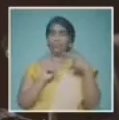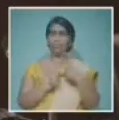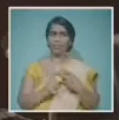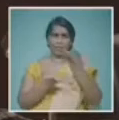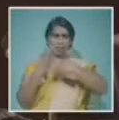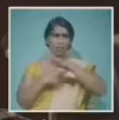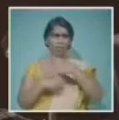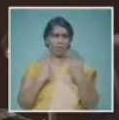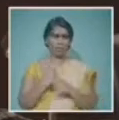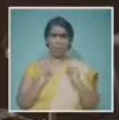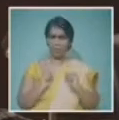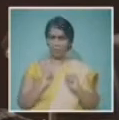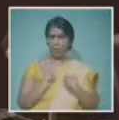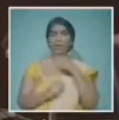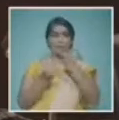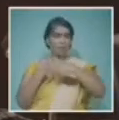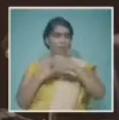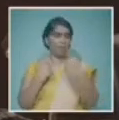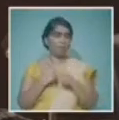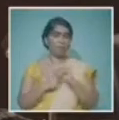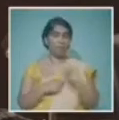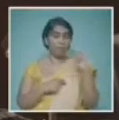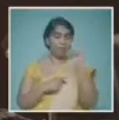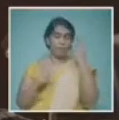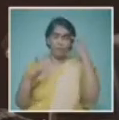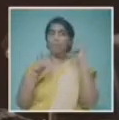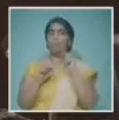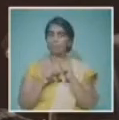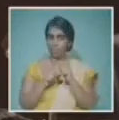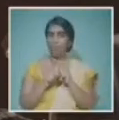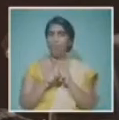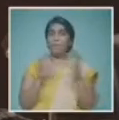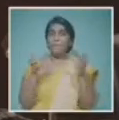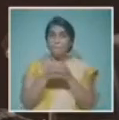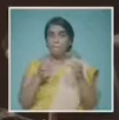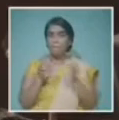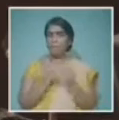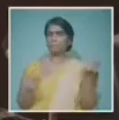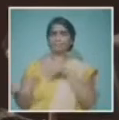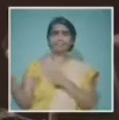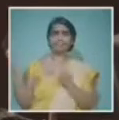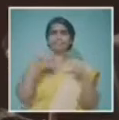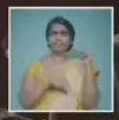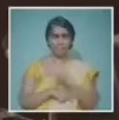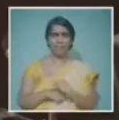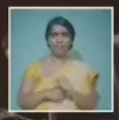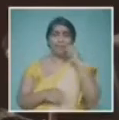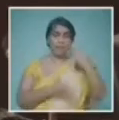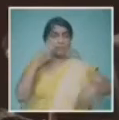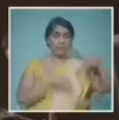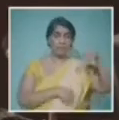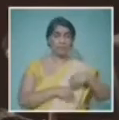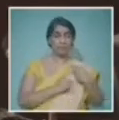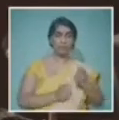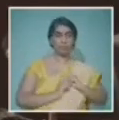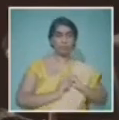විකෘතිභාවය නිර්මාණය කරන්නේ කොහොමද? මේ විකෘතිභාවය නිර්මාණය කරන ප්‍රධාන සාධකයක් තමයි මොකද්ද? පක්ෂ වලින් එහෙට මෙහෙට පණින එක. ජනතාවගෙන් ඡන්දය අරන්ගෙන එක